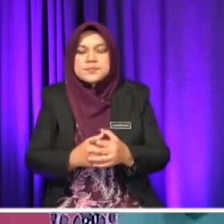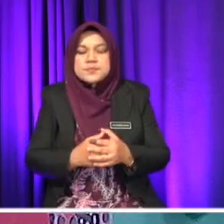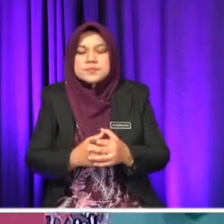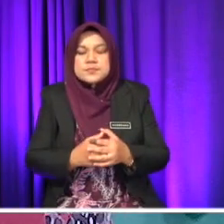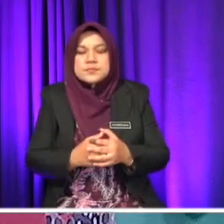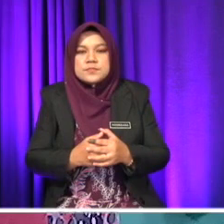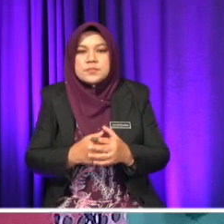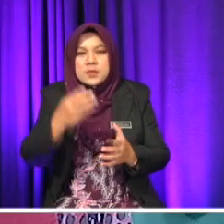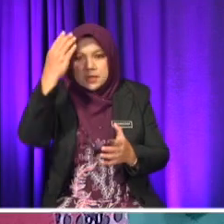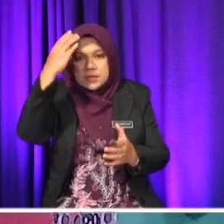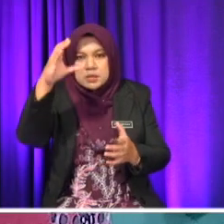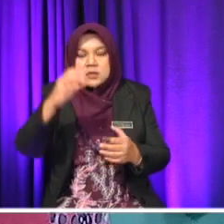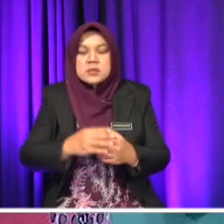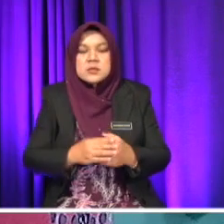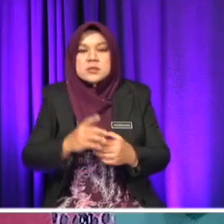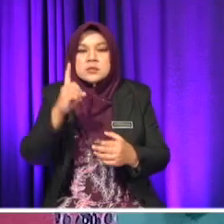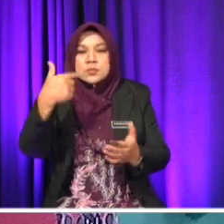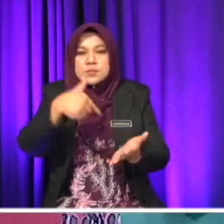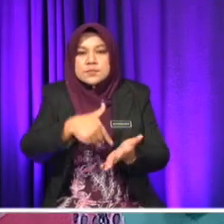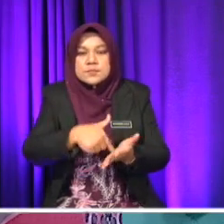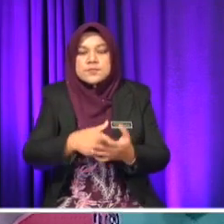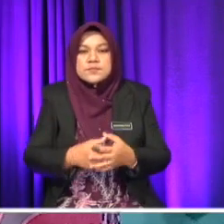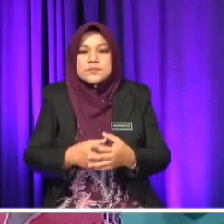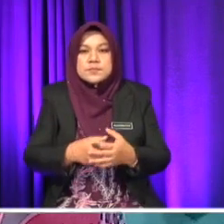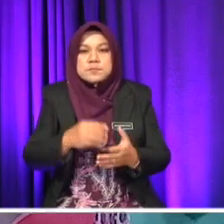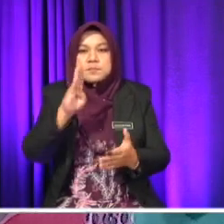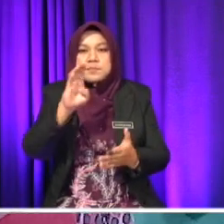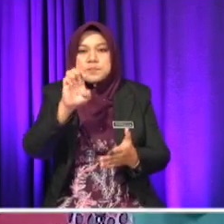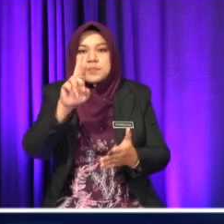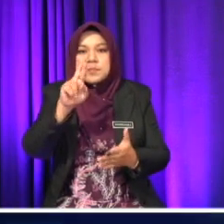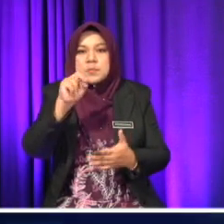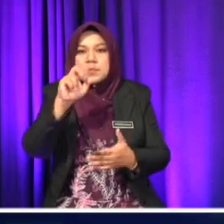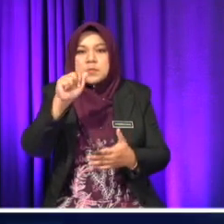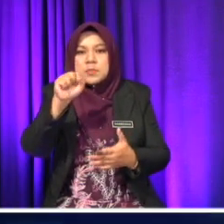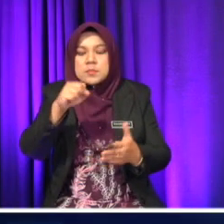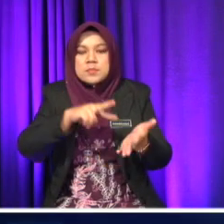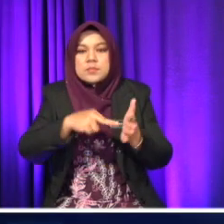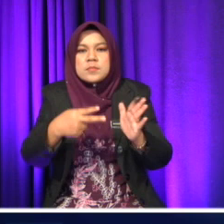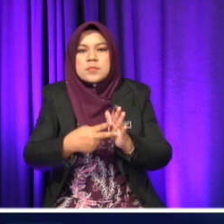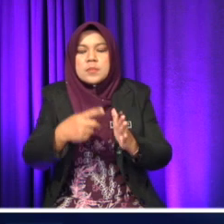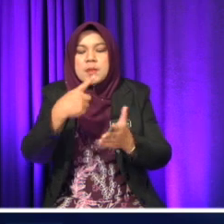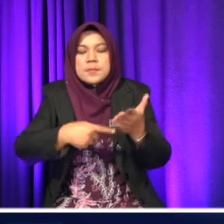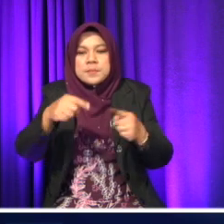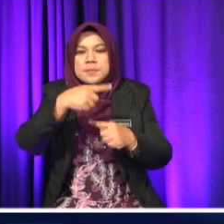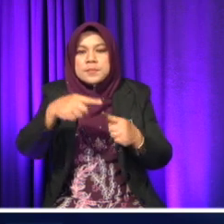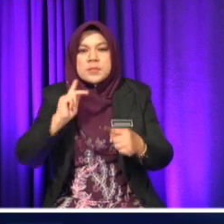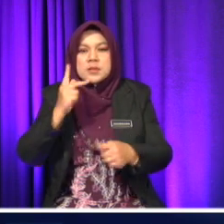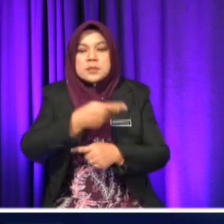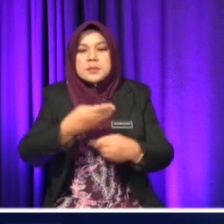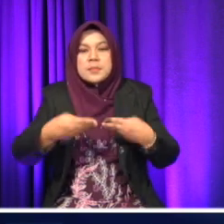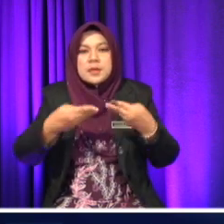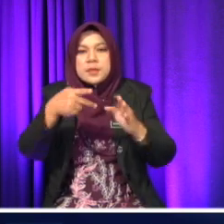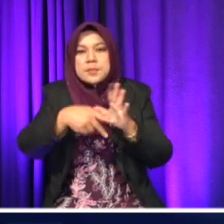kritis dan satu lagi disebut Bernas Bernas bermaksud apabila kita memberikan pendapat